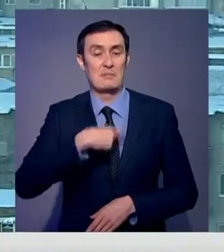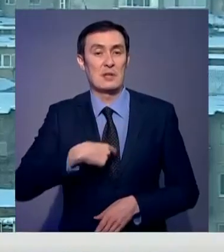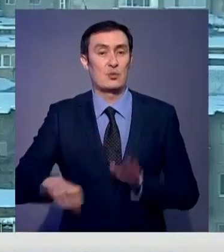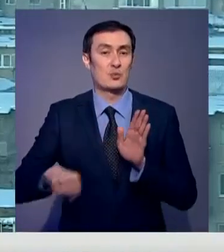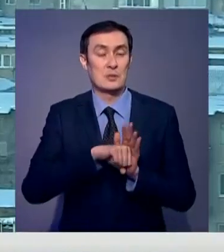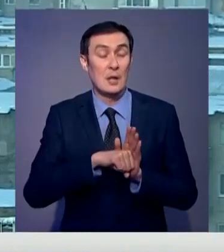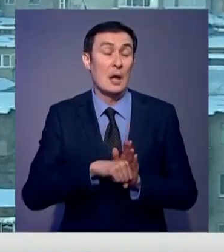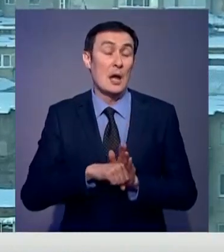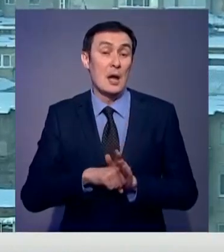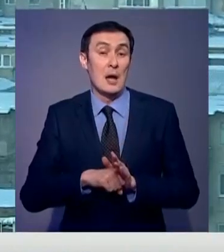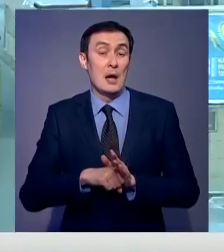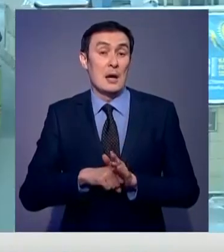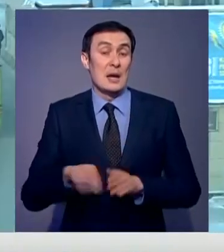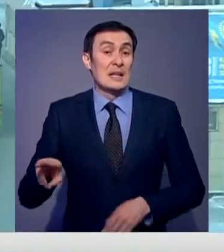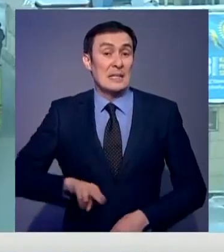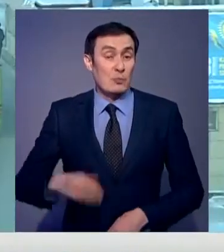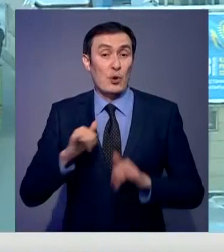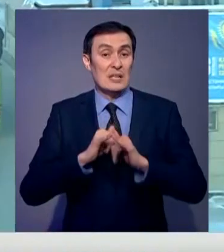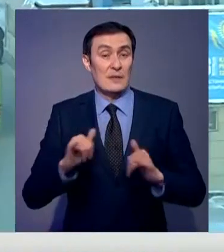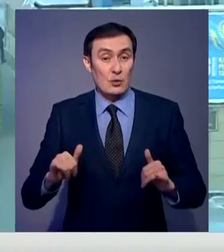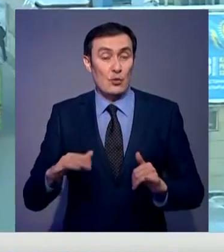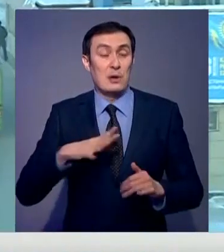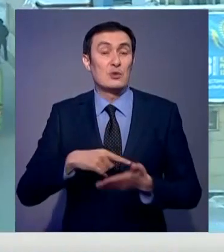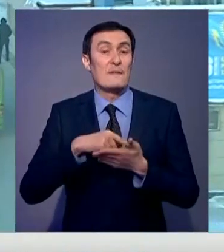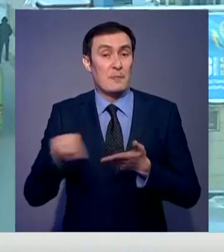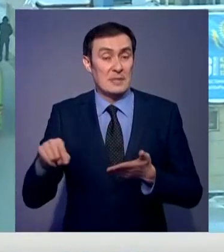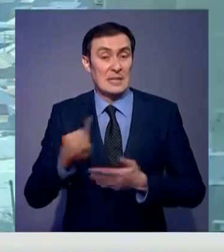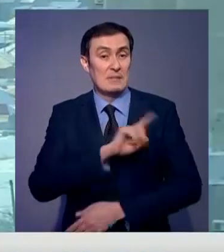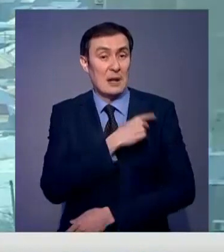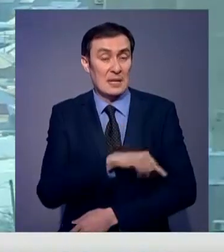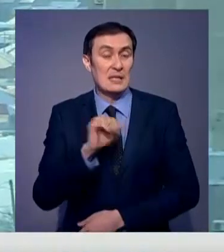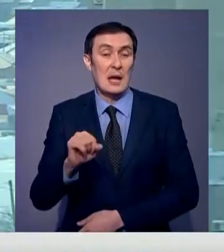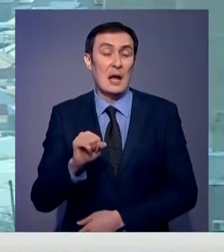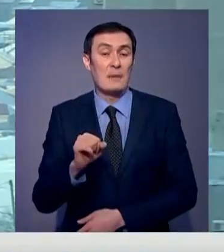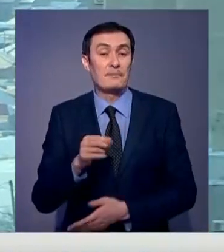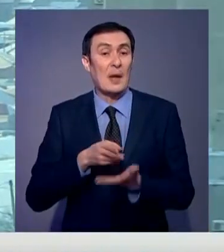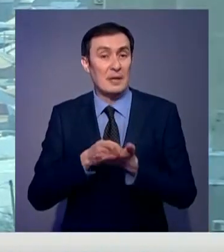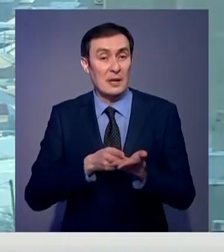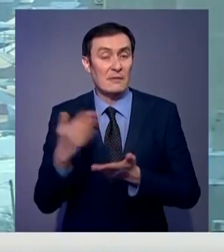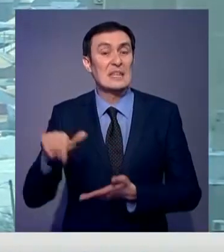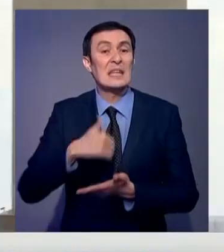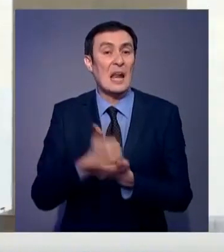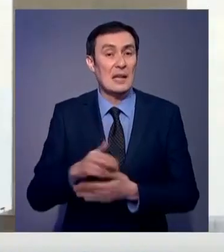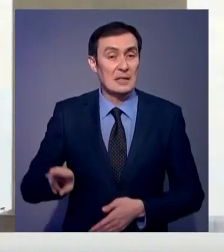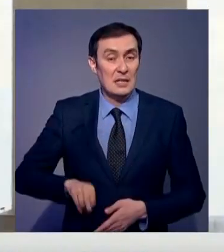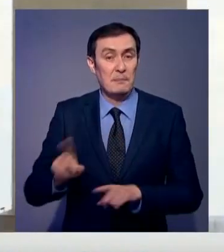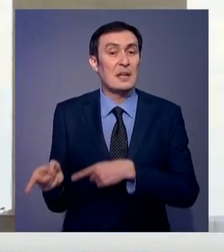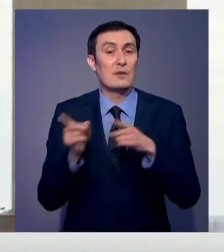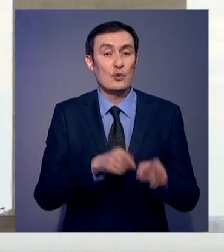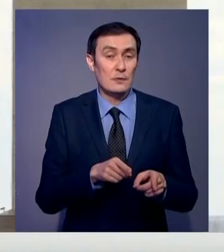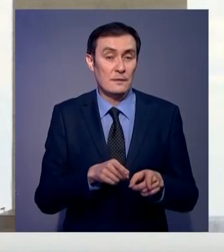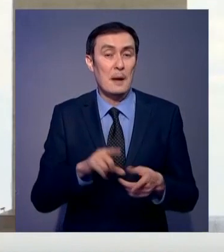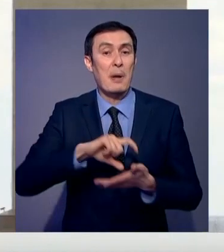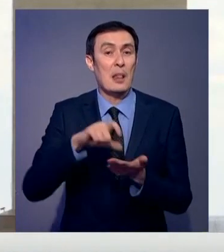суицид отмечу директор по развитию же выписан из больницы а успешно прооперирован и гендиректор переведен из